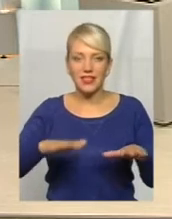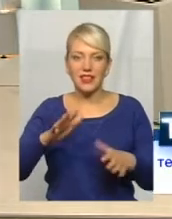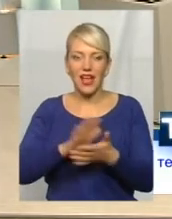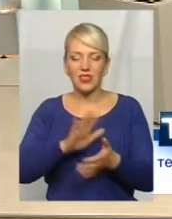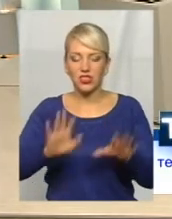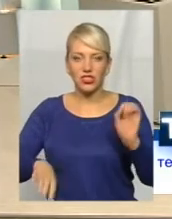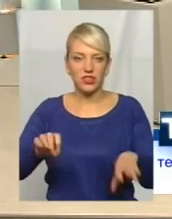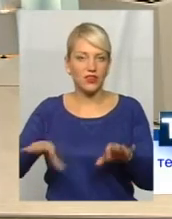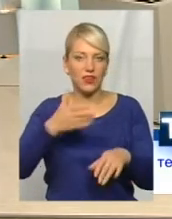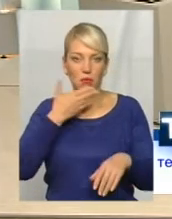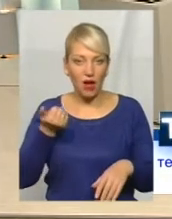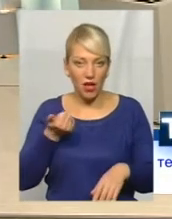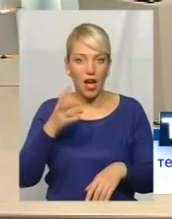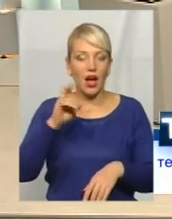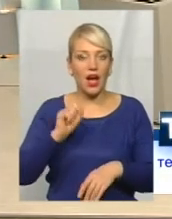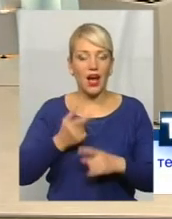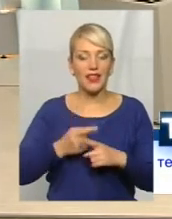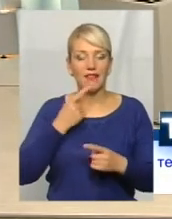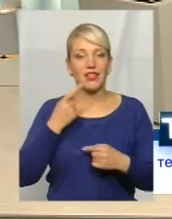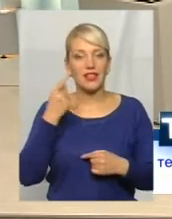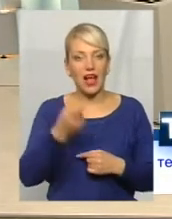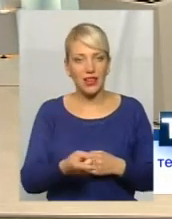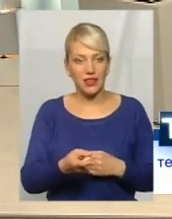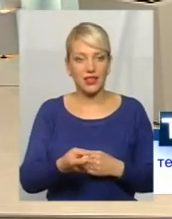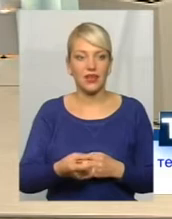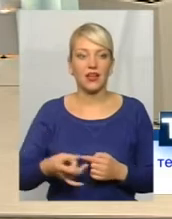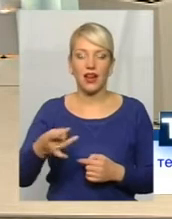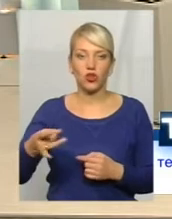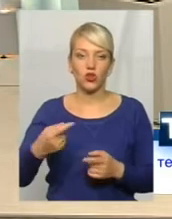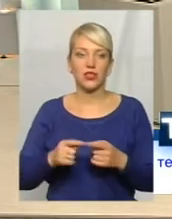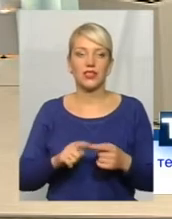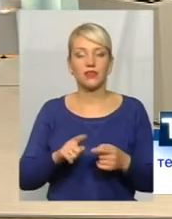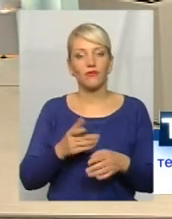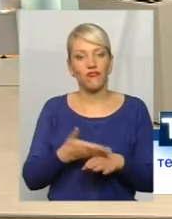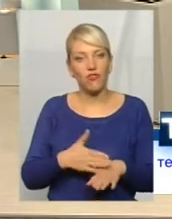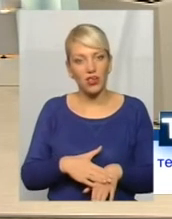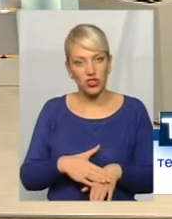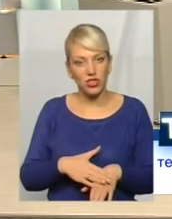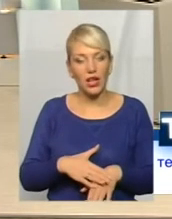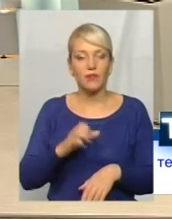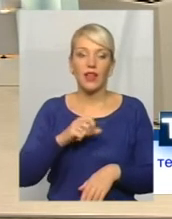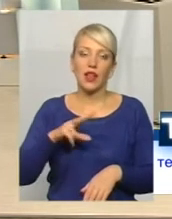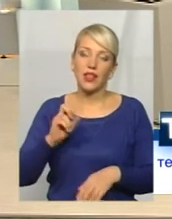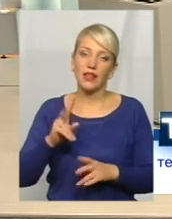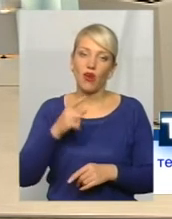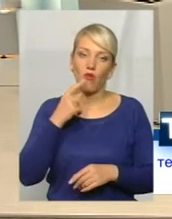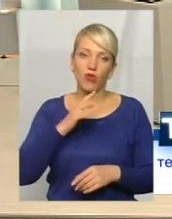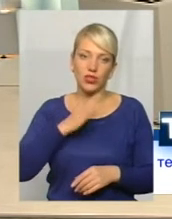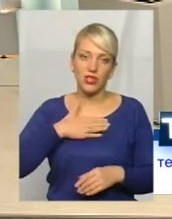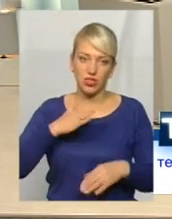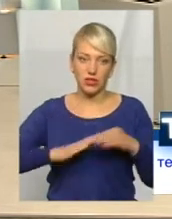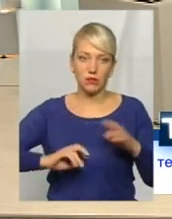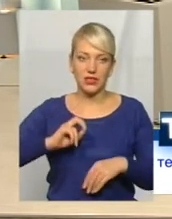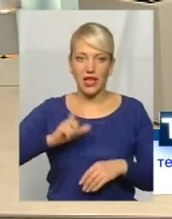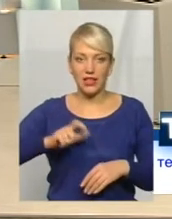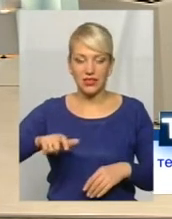менше, то на більш віддалених мікрорайонах з цим трішечки важче. Але, як кажуть наші